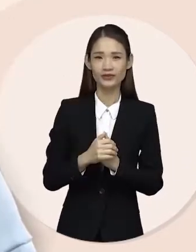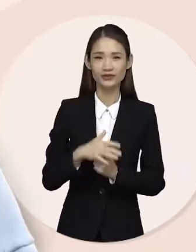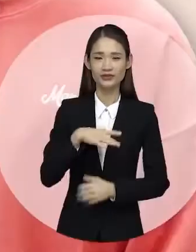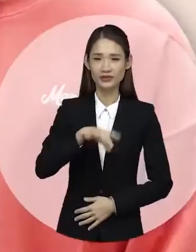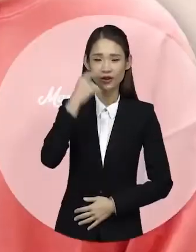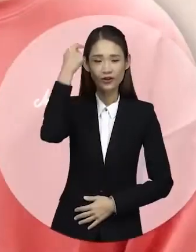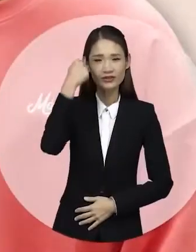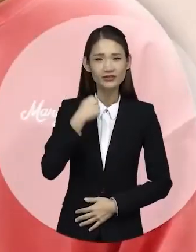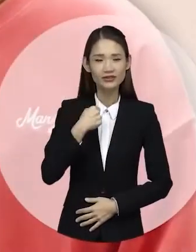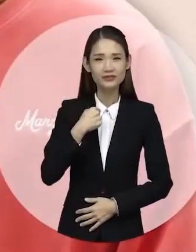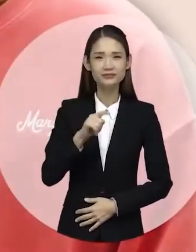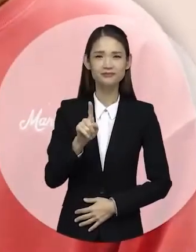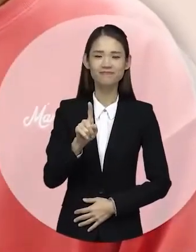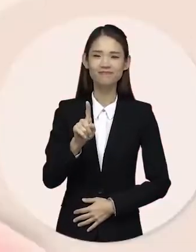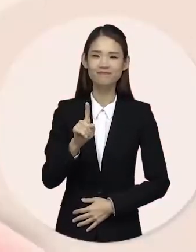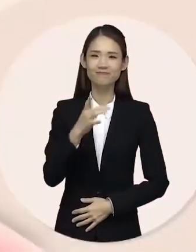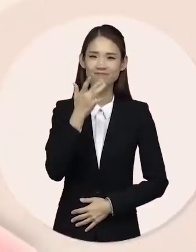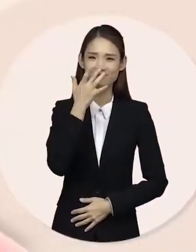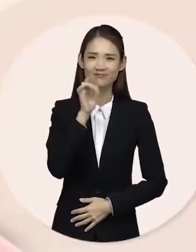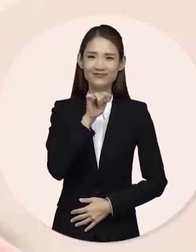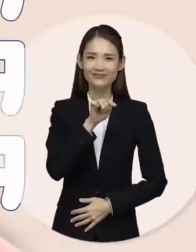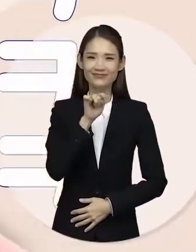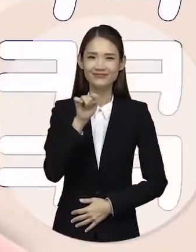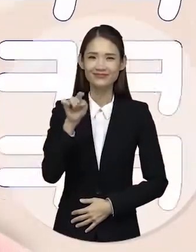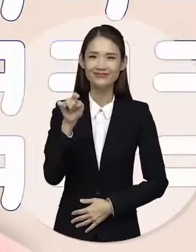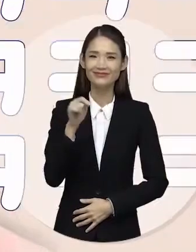오빠는? 너 첫인상? 응.